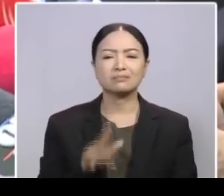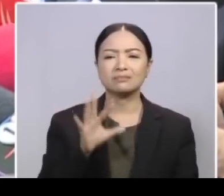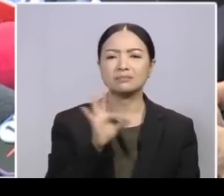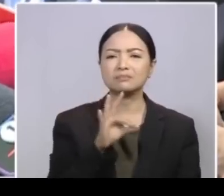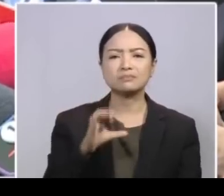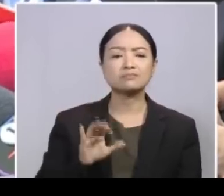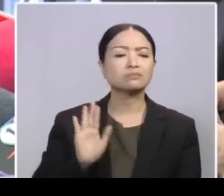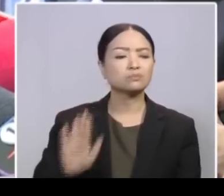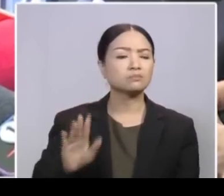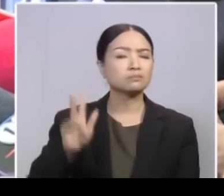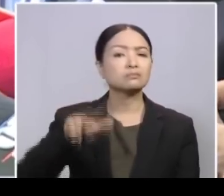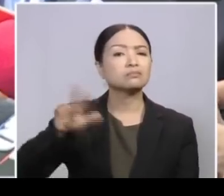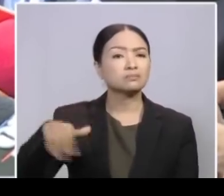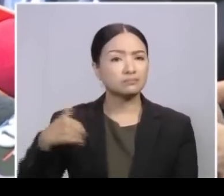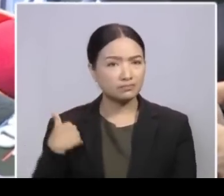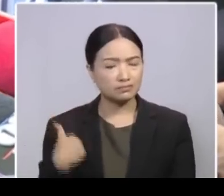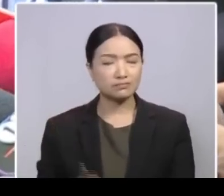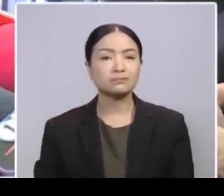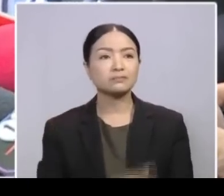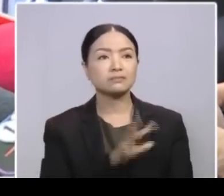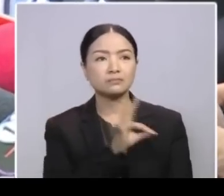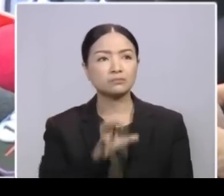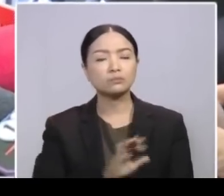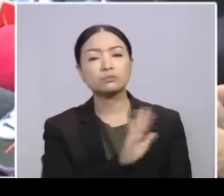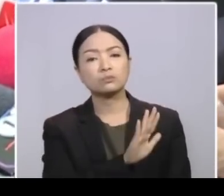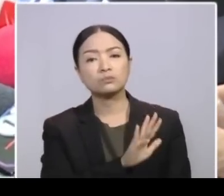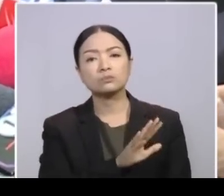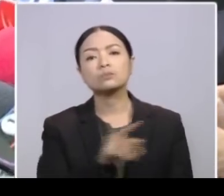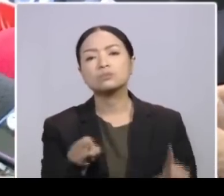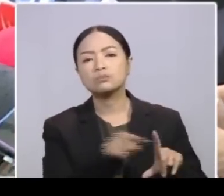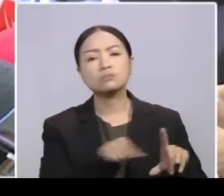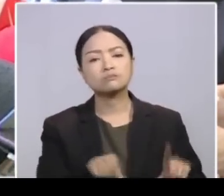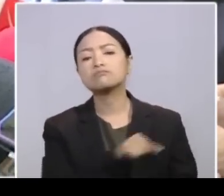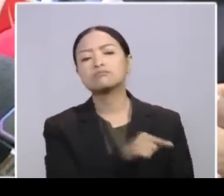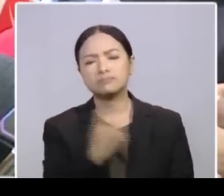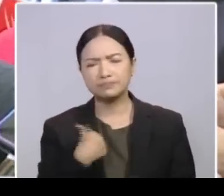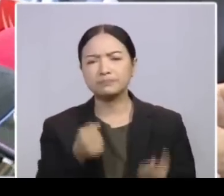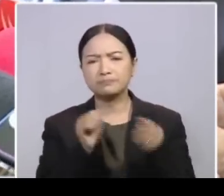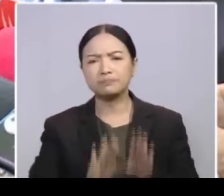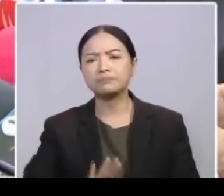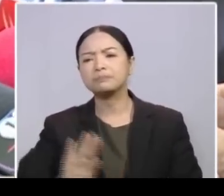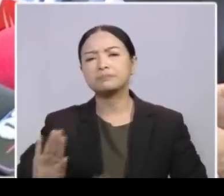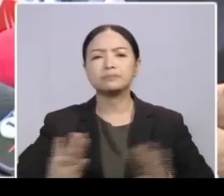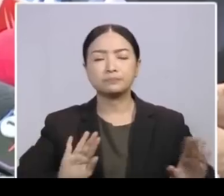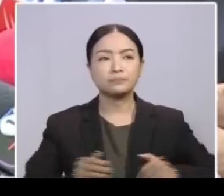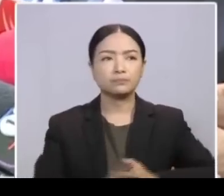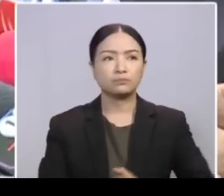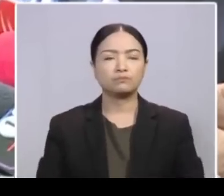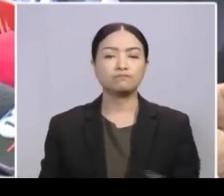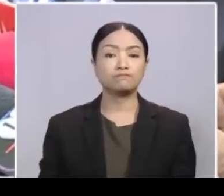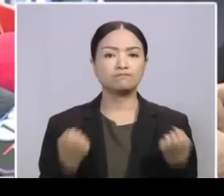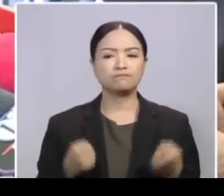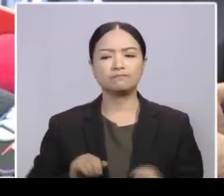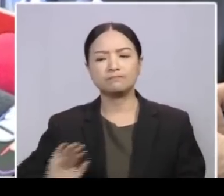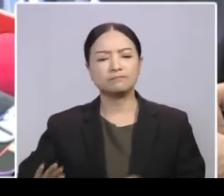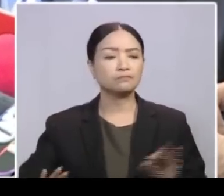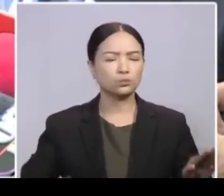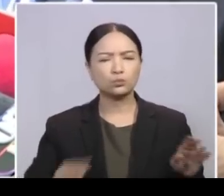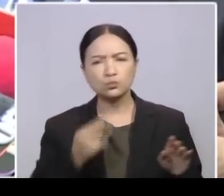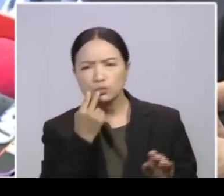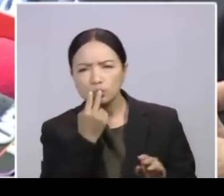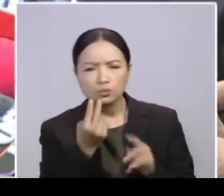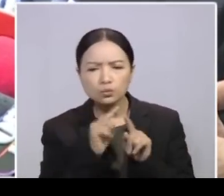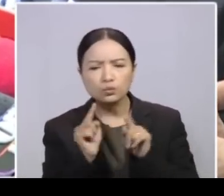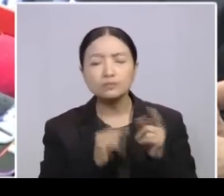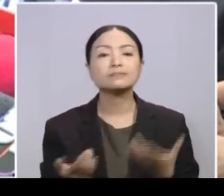ยถ้าไปเจอ FC ก้าวไกลก็ไปอีกรูปแบบนึงก็อยากให้ FC อยู่ในสถานที่ตั้งที่มั่นคงดูการเจร